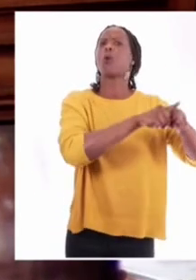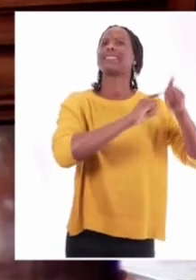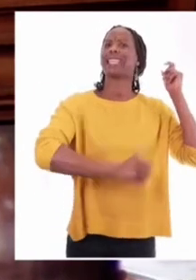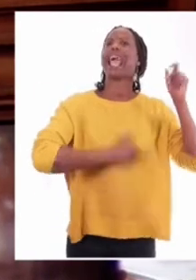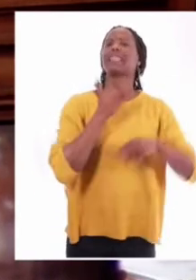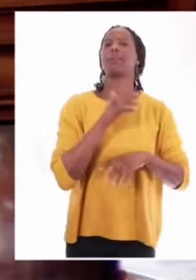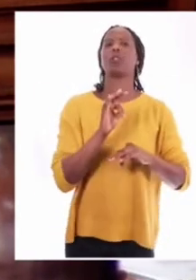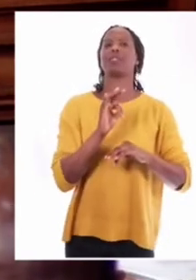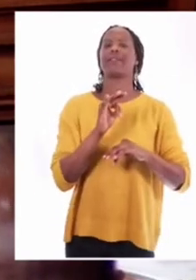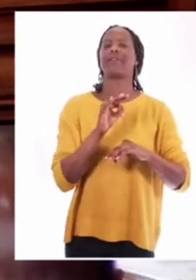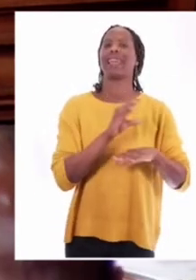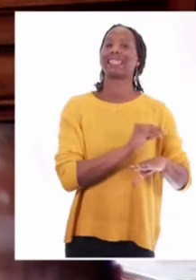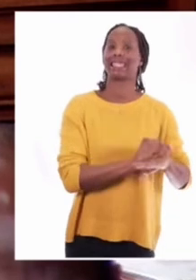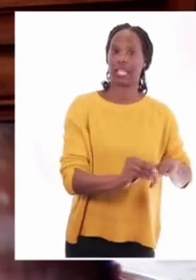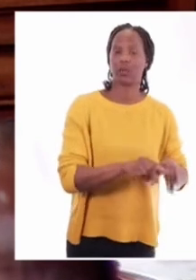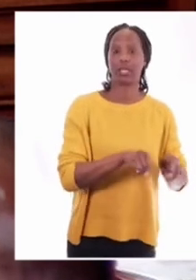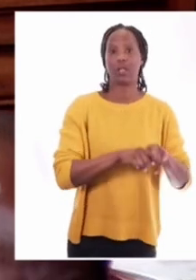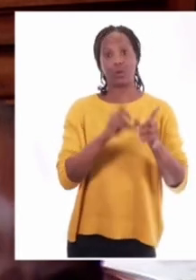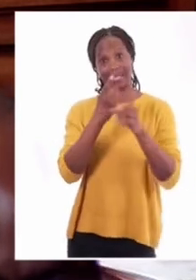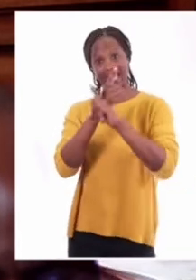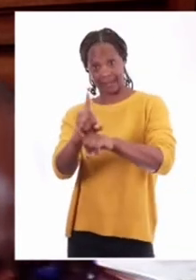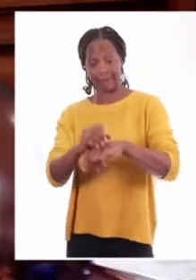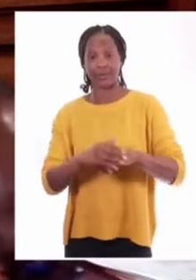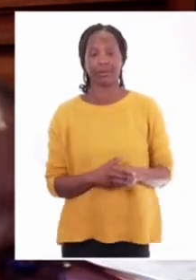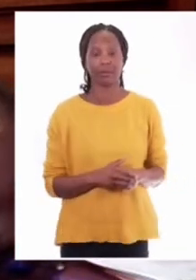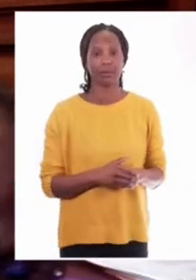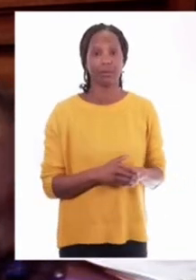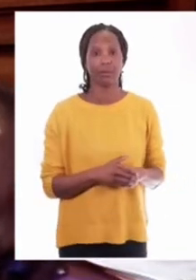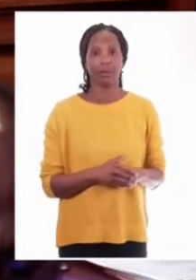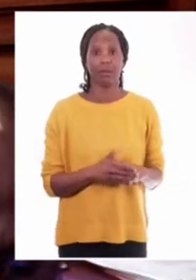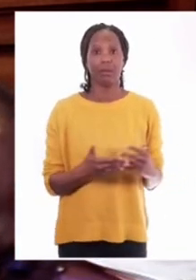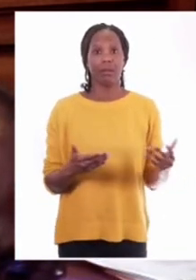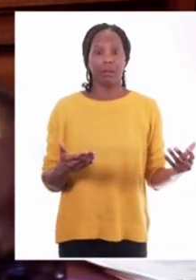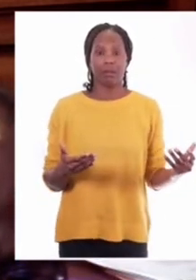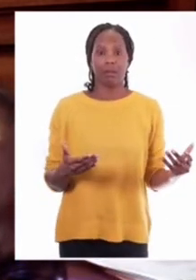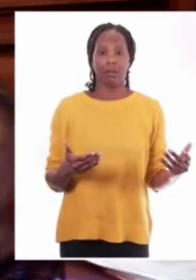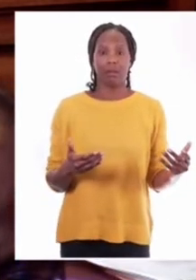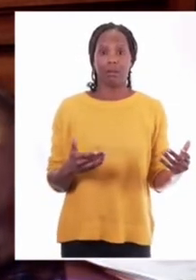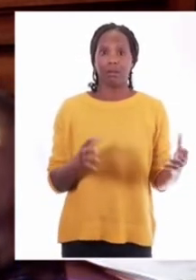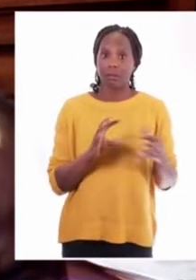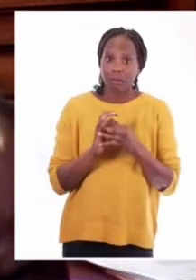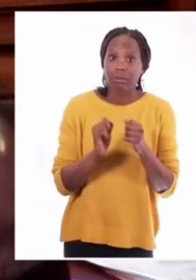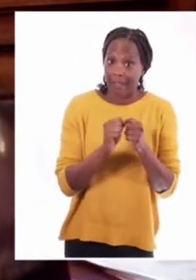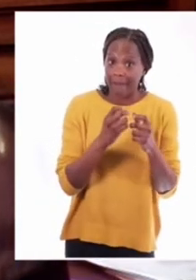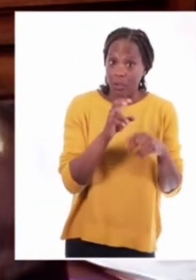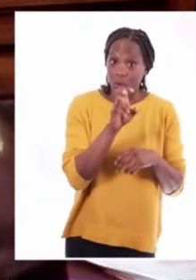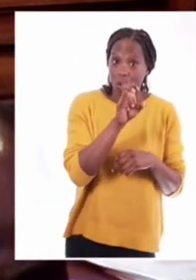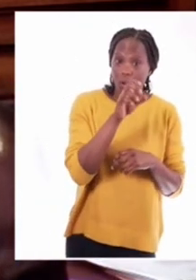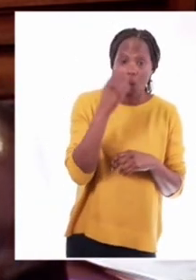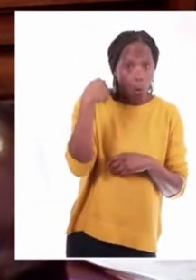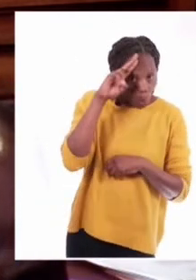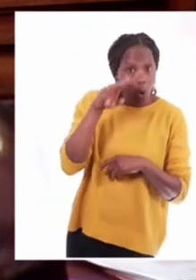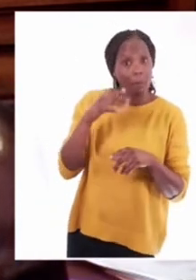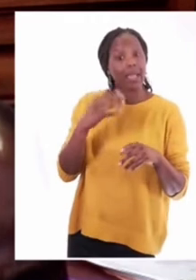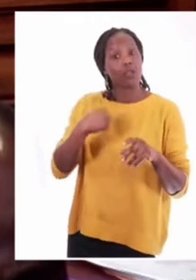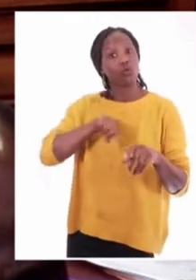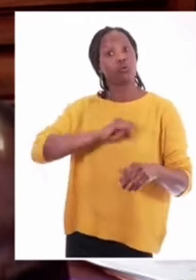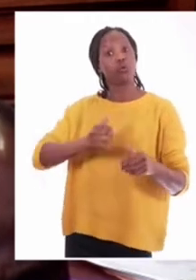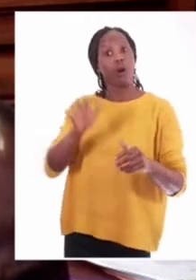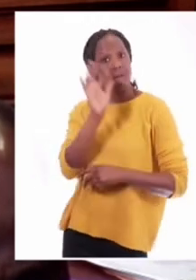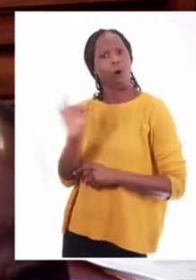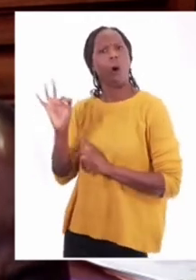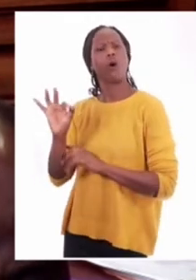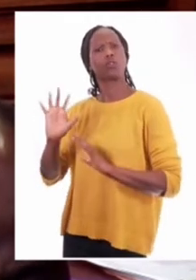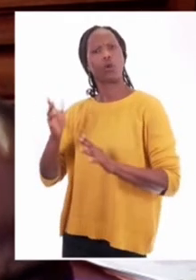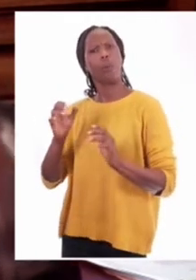de sécurité et de défense qui passe certes par l'Europe, mais aussi notre capacité française à